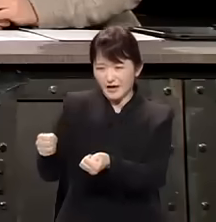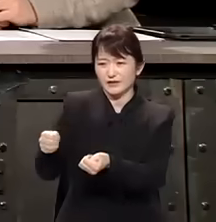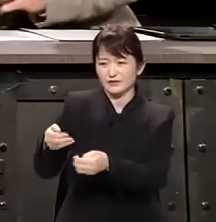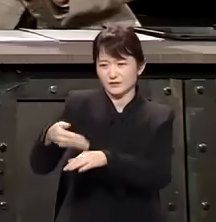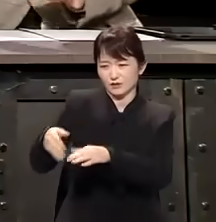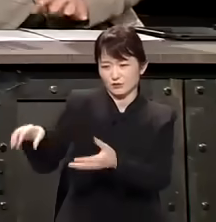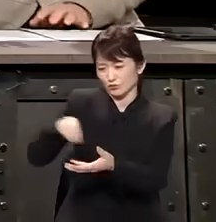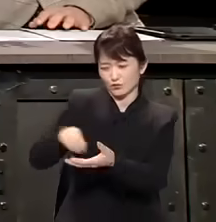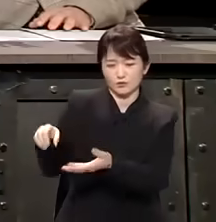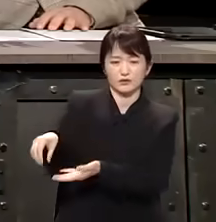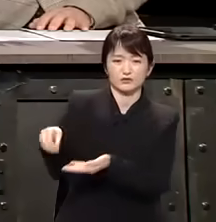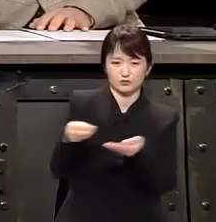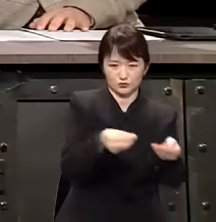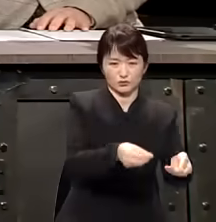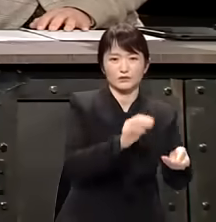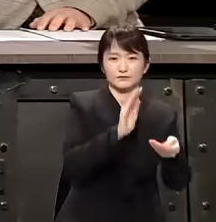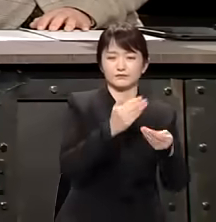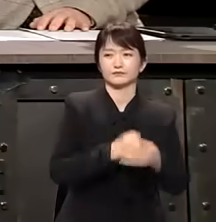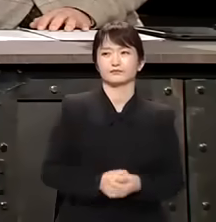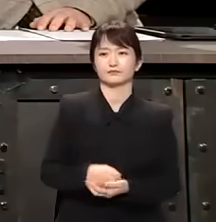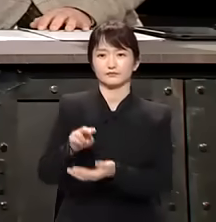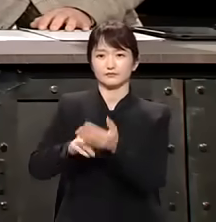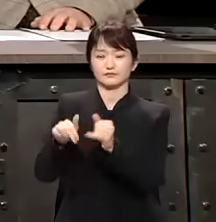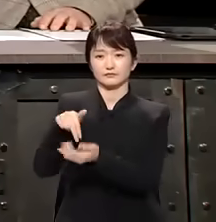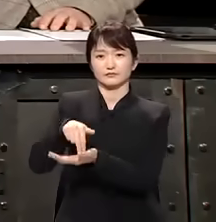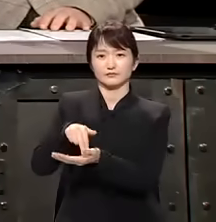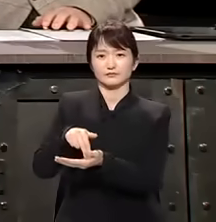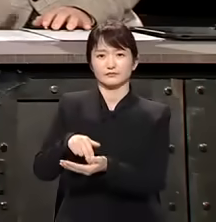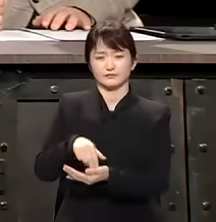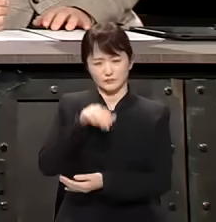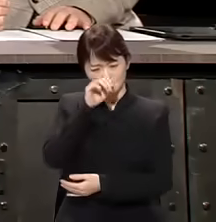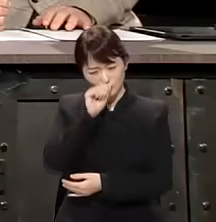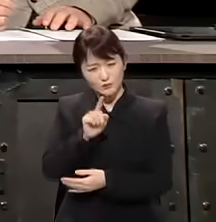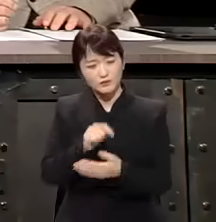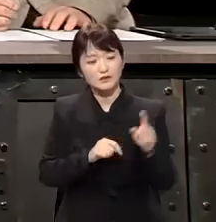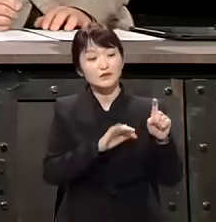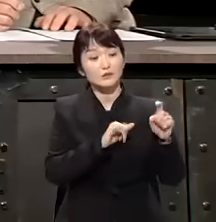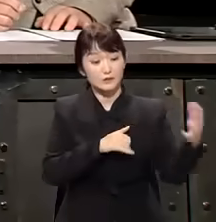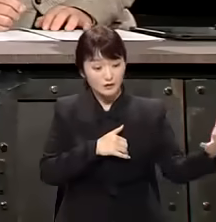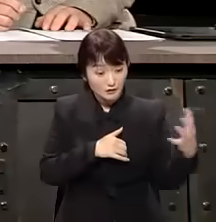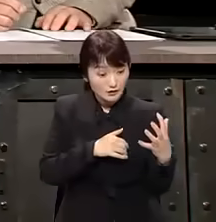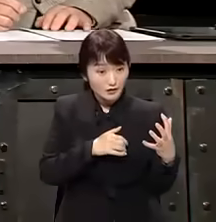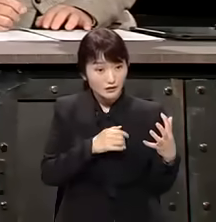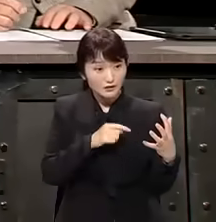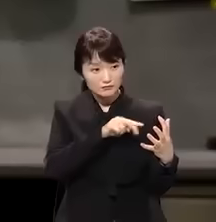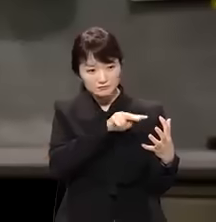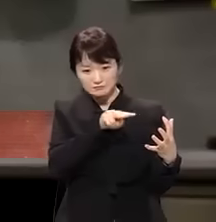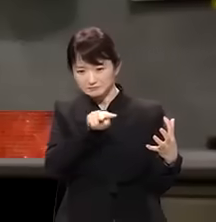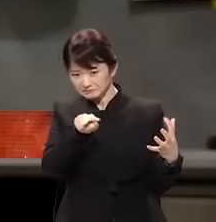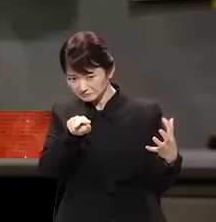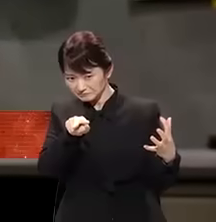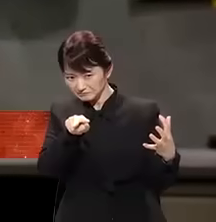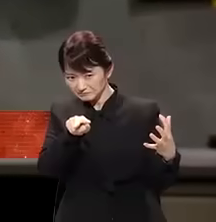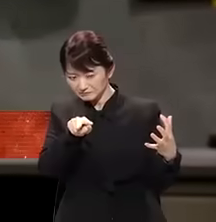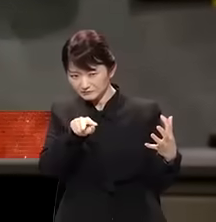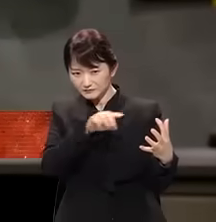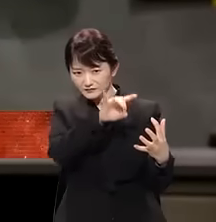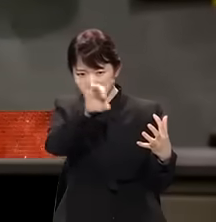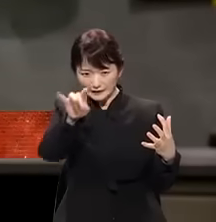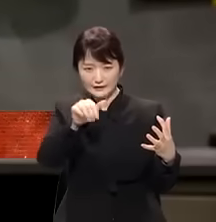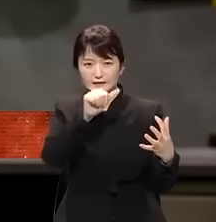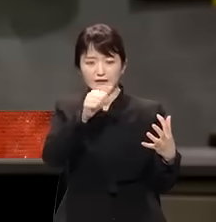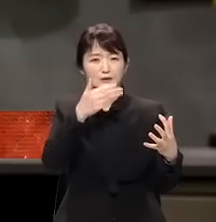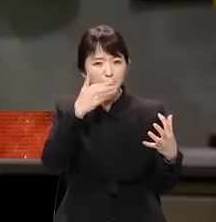사람도 파는 분 입장에서도 우리 사장님께서 센스 있게 열명이 아아 그러면 입을 보면서 아 저 사람 입에 한 다섯 개씩은 매겨 줘야